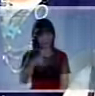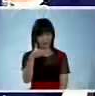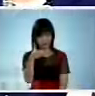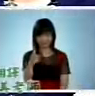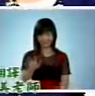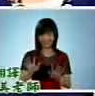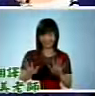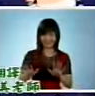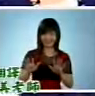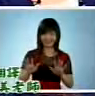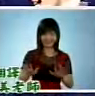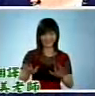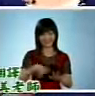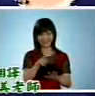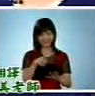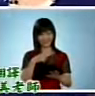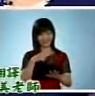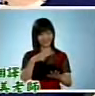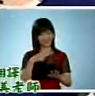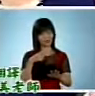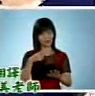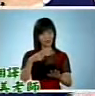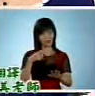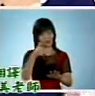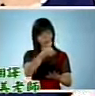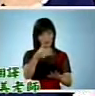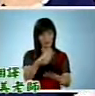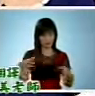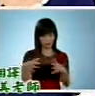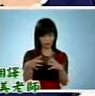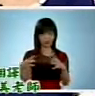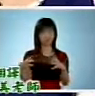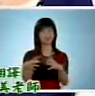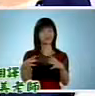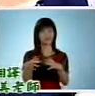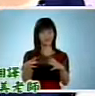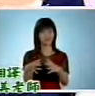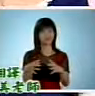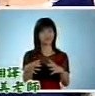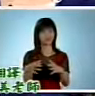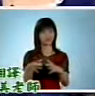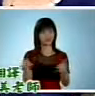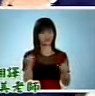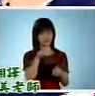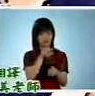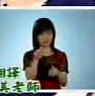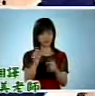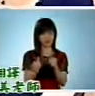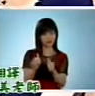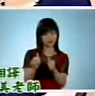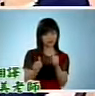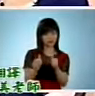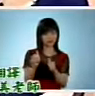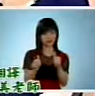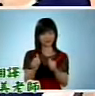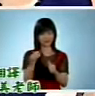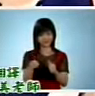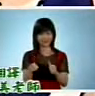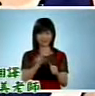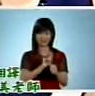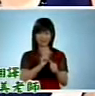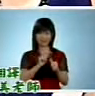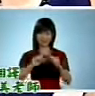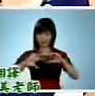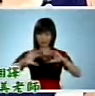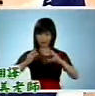太棒了，今天呢咱们真是高手云集啊。对 啊，平常我也非常喜欢看这些比赛项目， 运动的项目， 这次能够